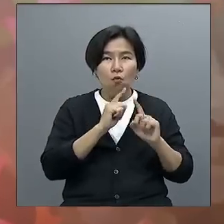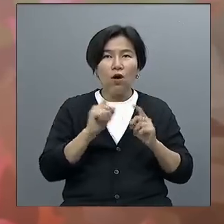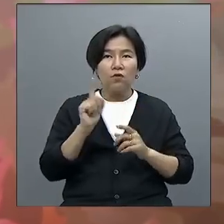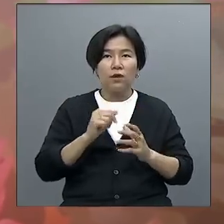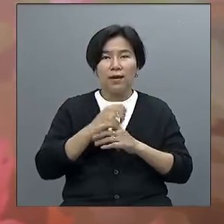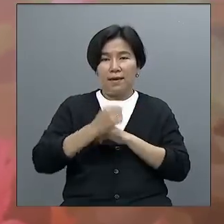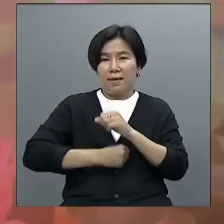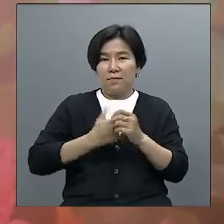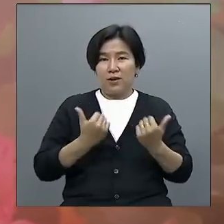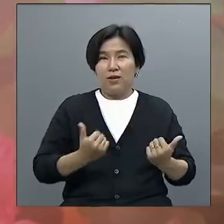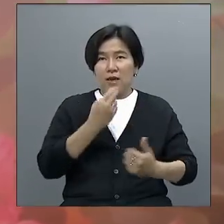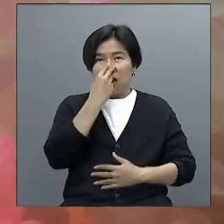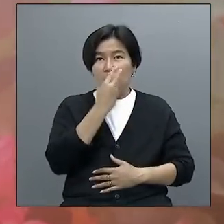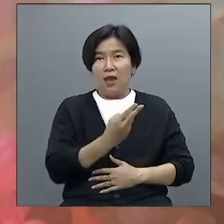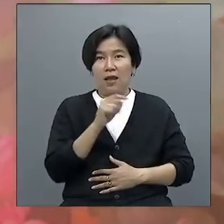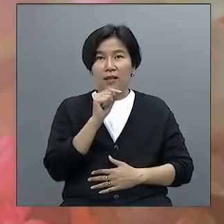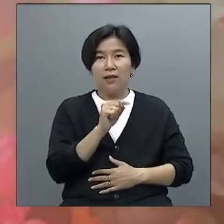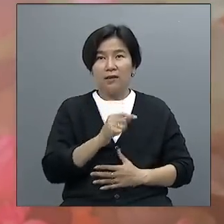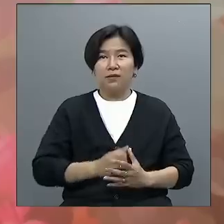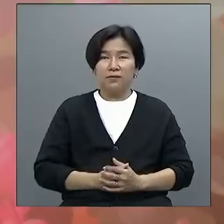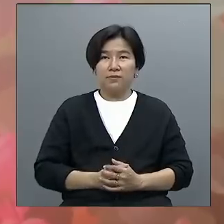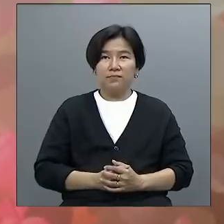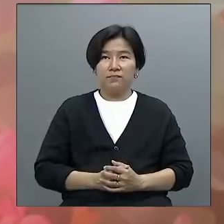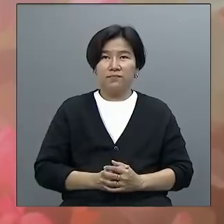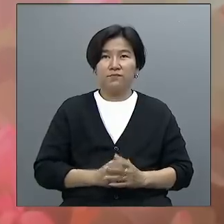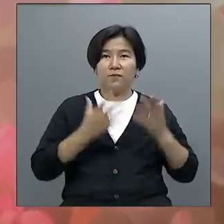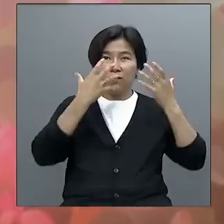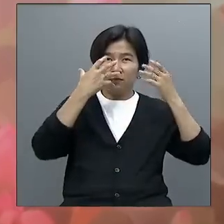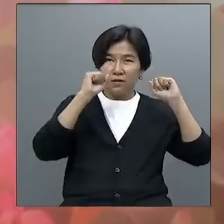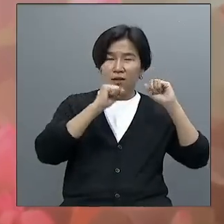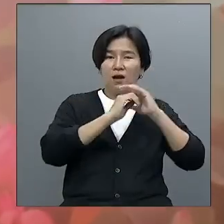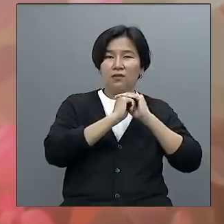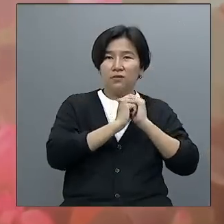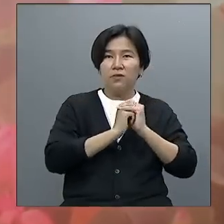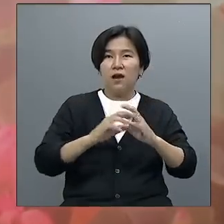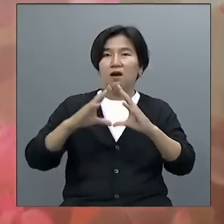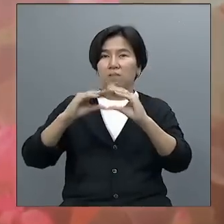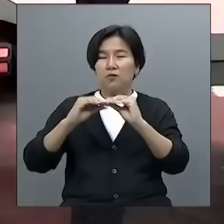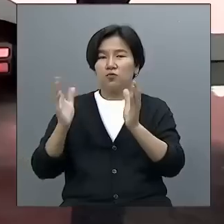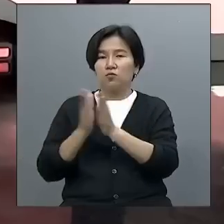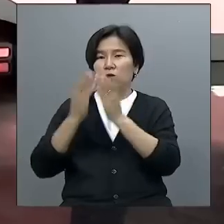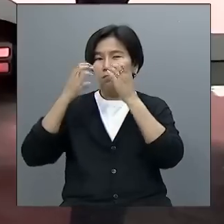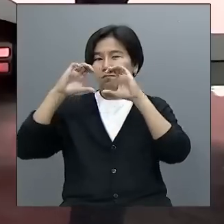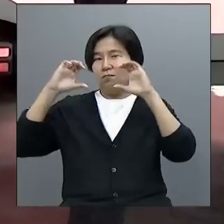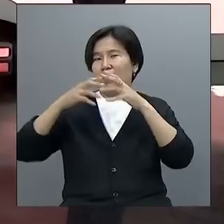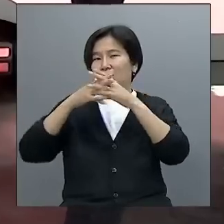ภายในปีนี้เราน่าจะได้เห็นตัวแอนโทนี่เออตัวสีจิ้นผิงนั่งประชุมโต๊ะเดียวกับโจไบเดนค่ะขอบคุณ